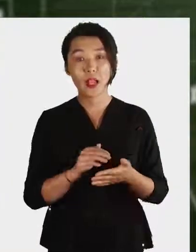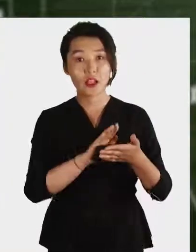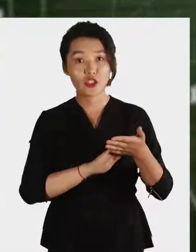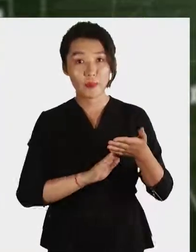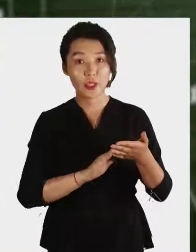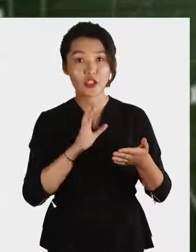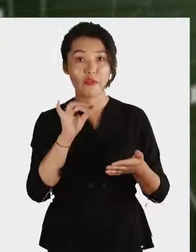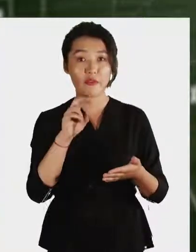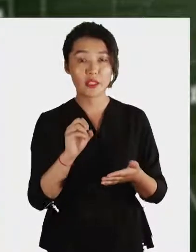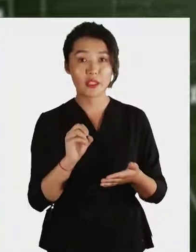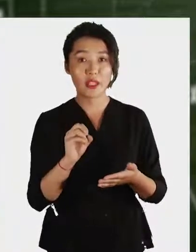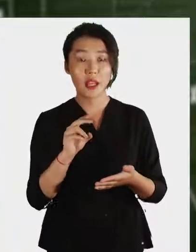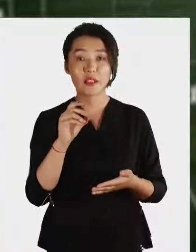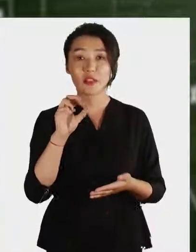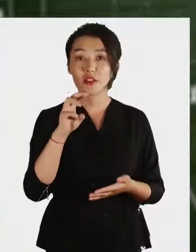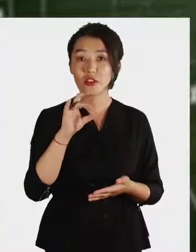Запишем в виде десятичной дроби.